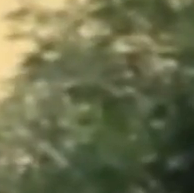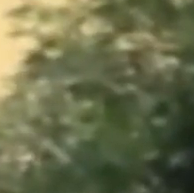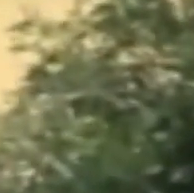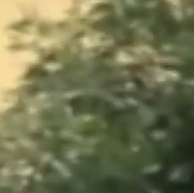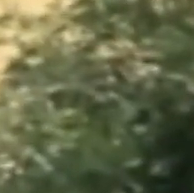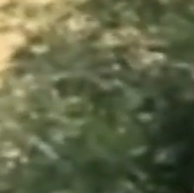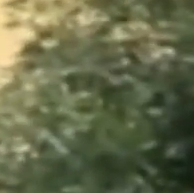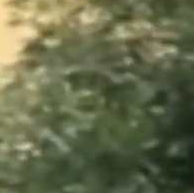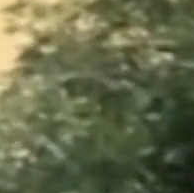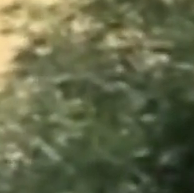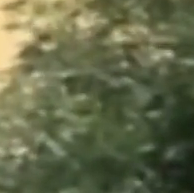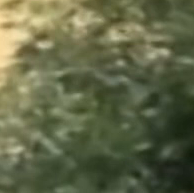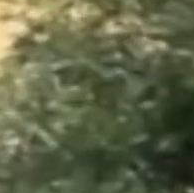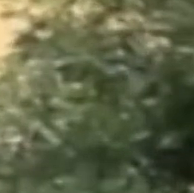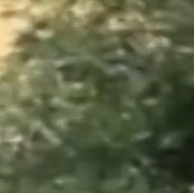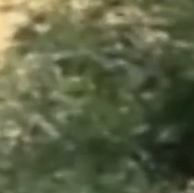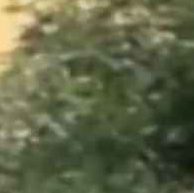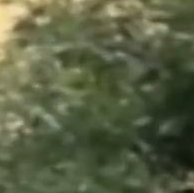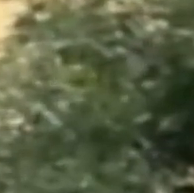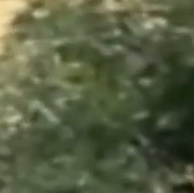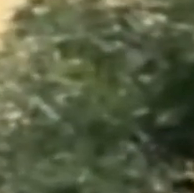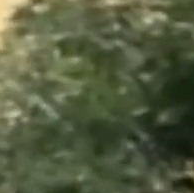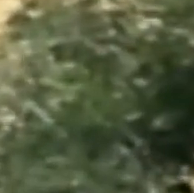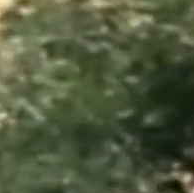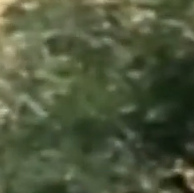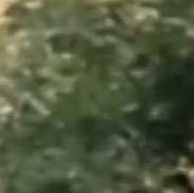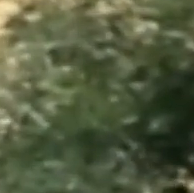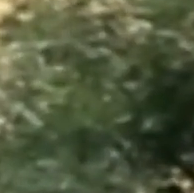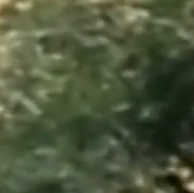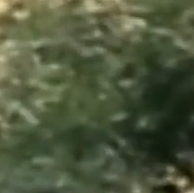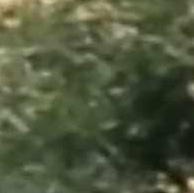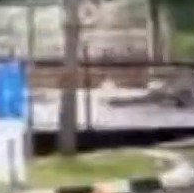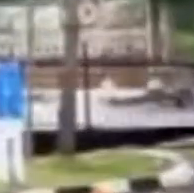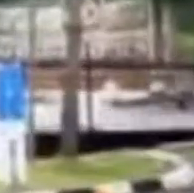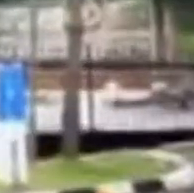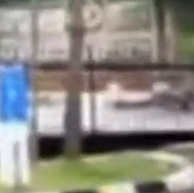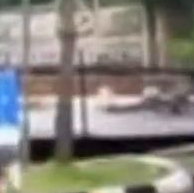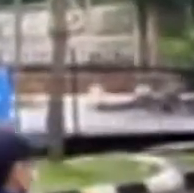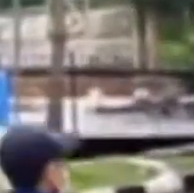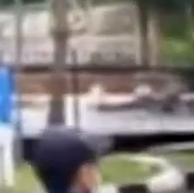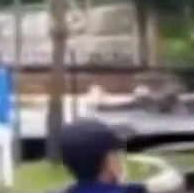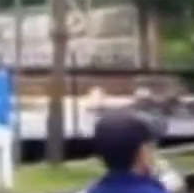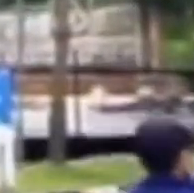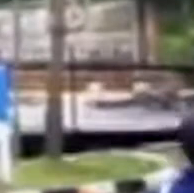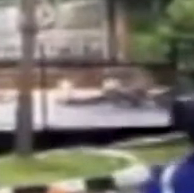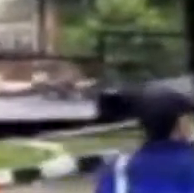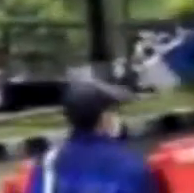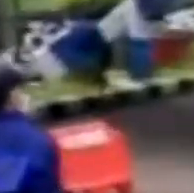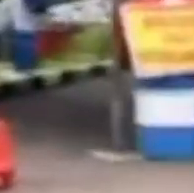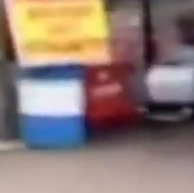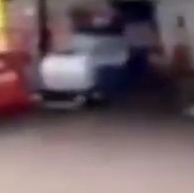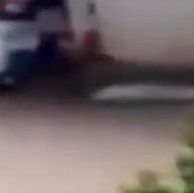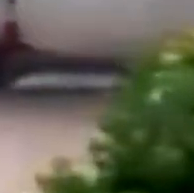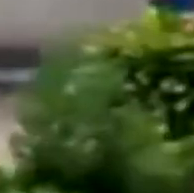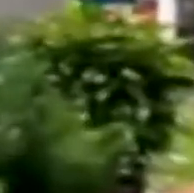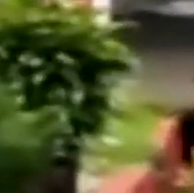Sekolah pembentukan perwira Stukpa Polri di Sukabumi, Jawa Barat kini menjadi klaster baru warga yang terpapar virus corona. Setelah 300 siswanya